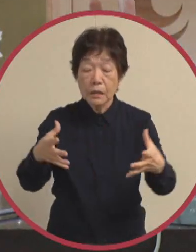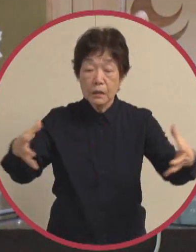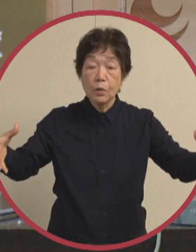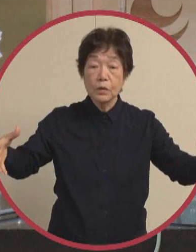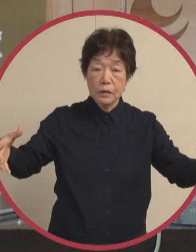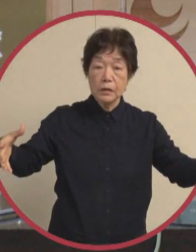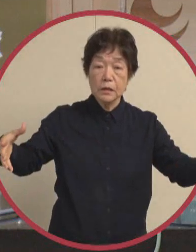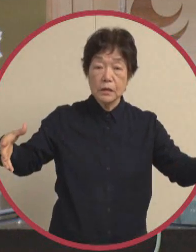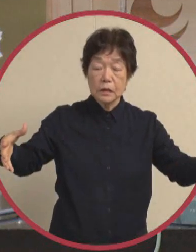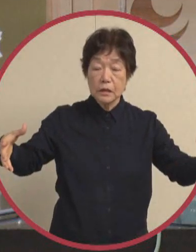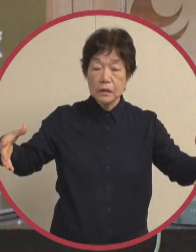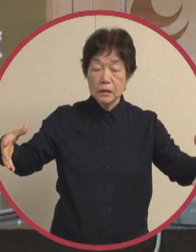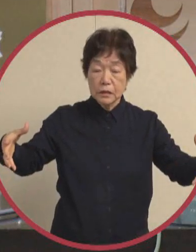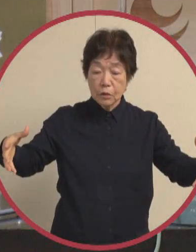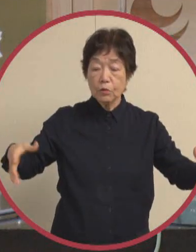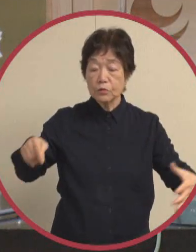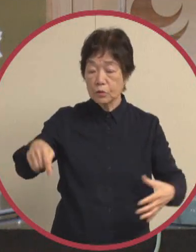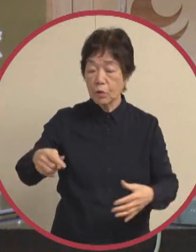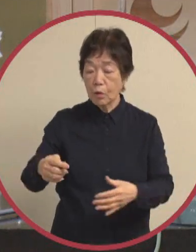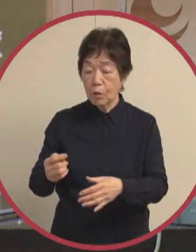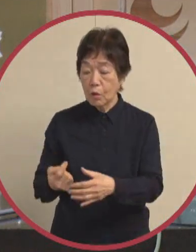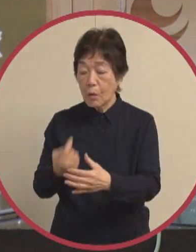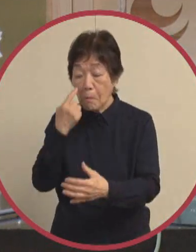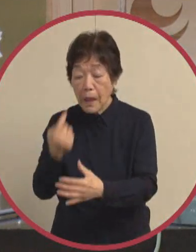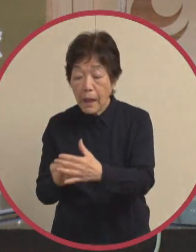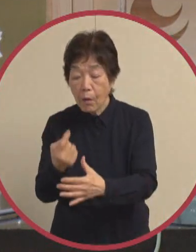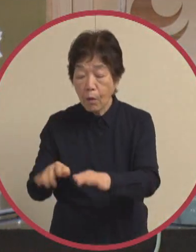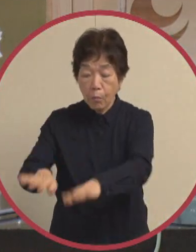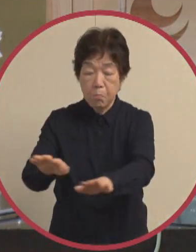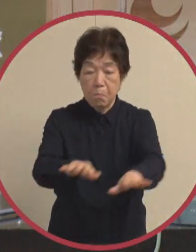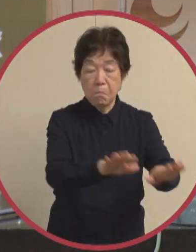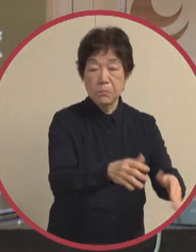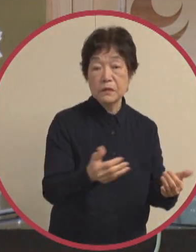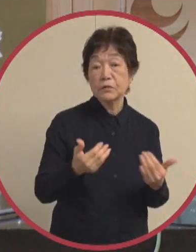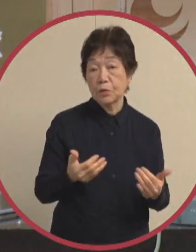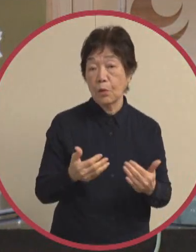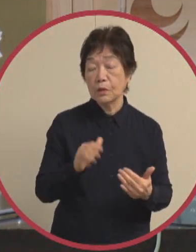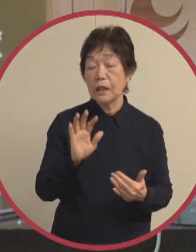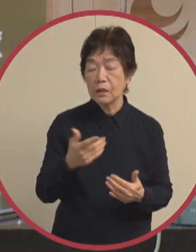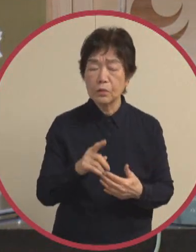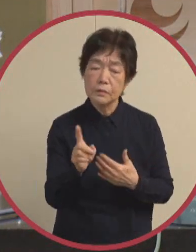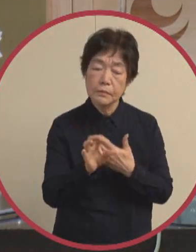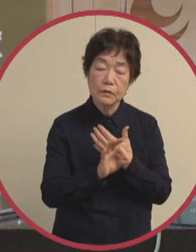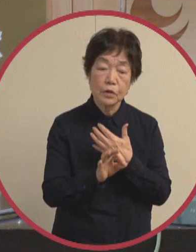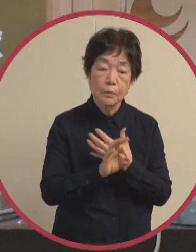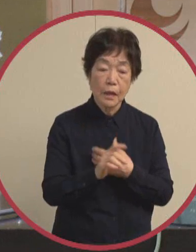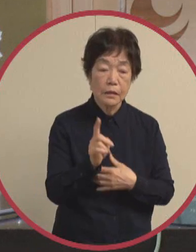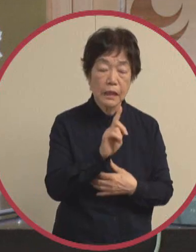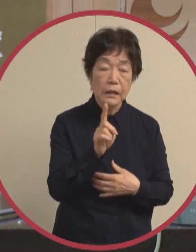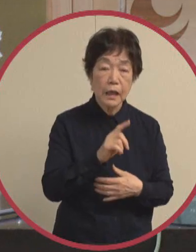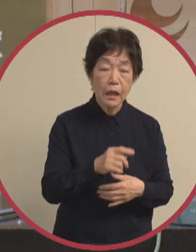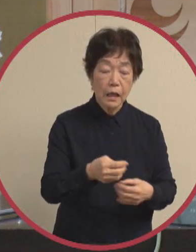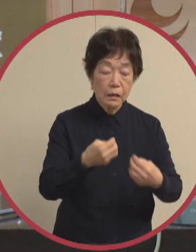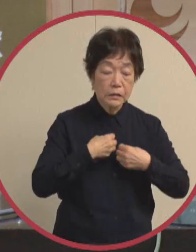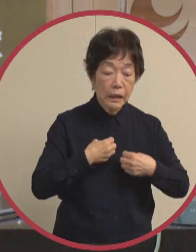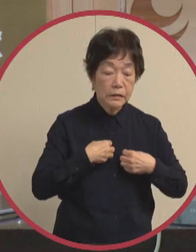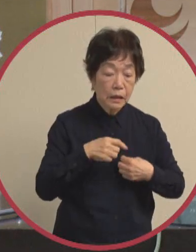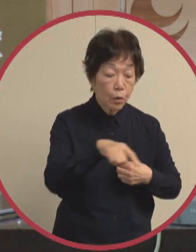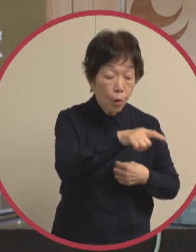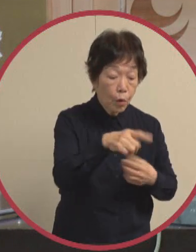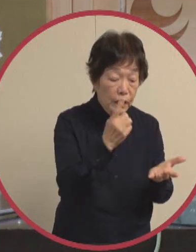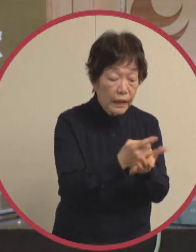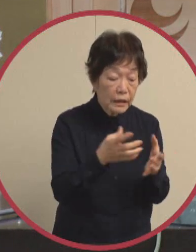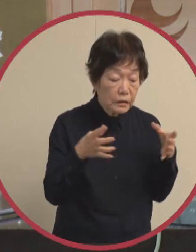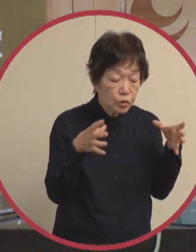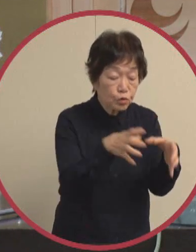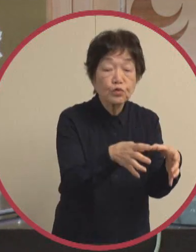な網をかけなければいけませんし、どこかその感染のこう集中的に発生